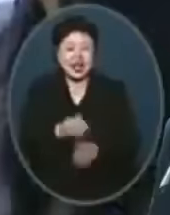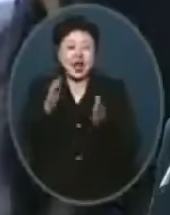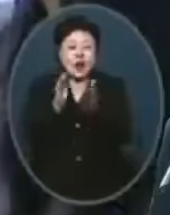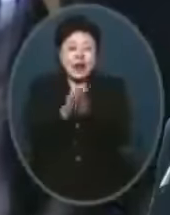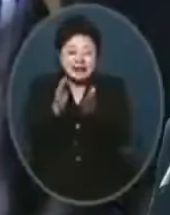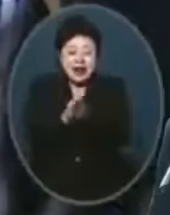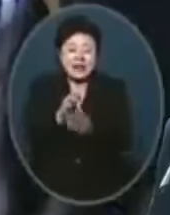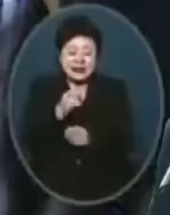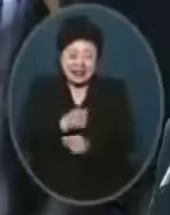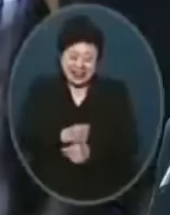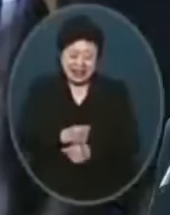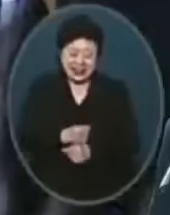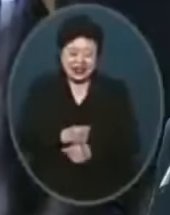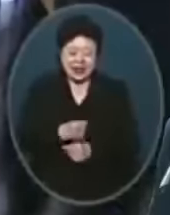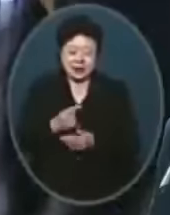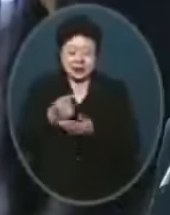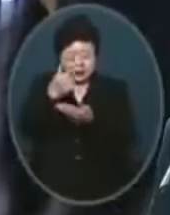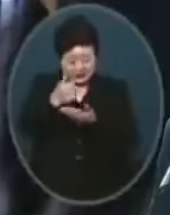환영합니다.